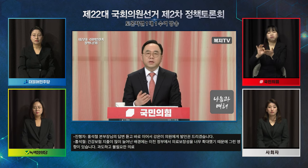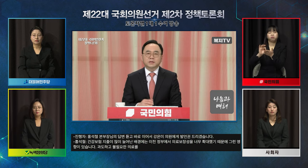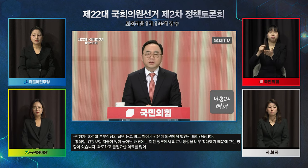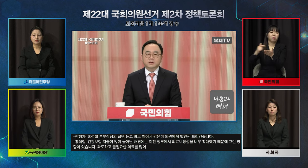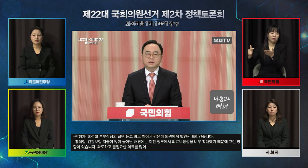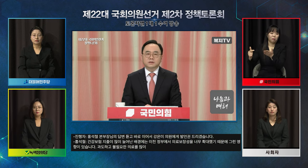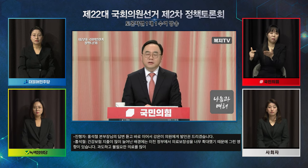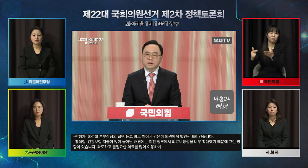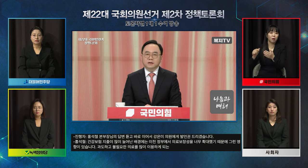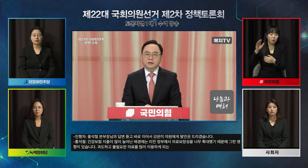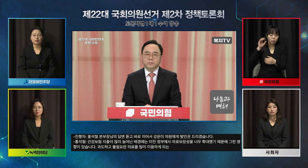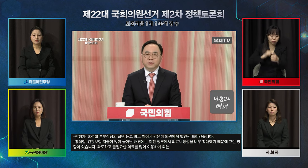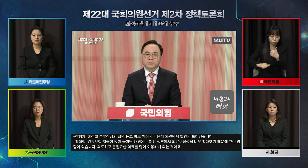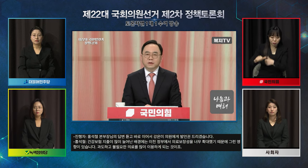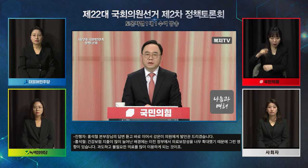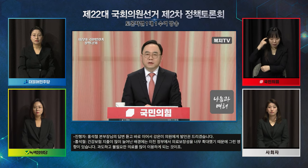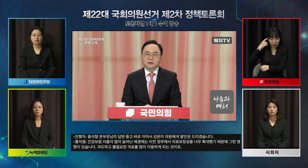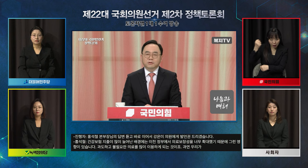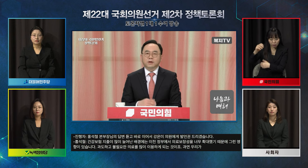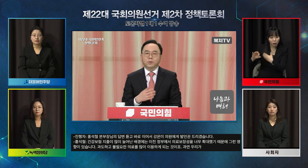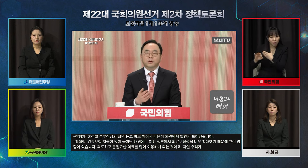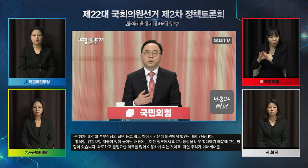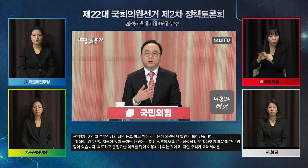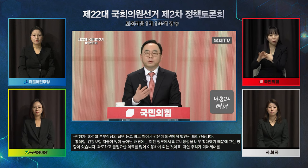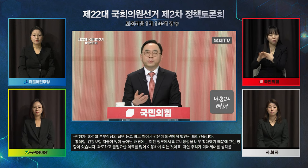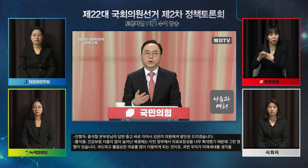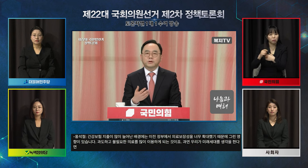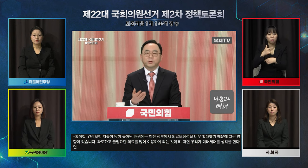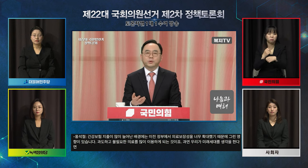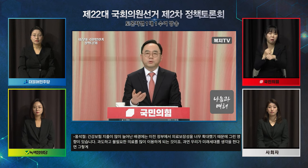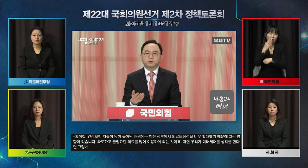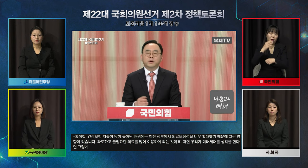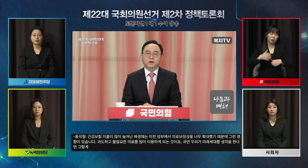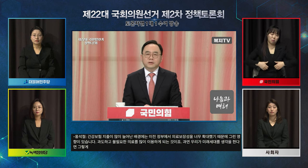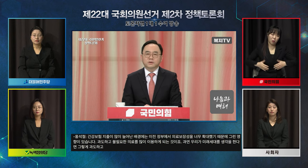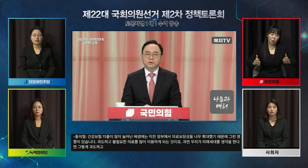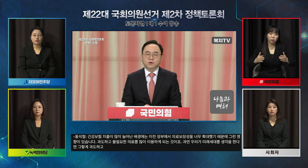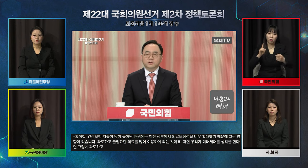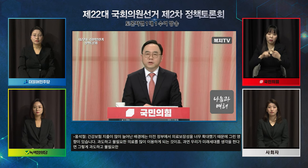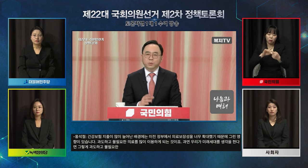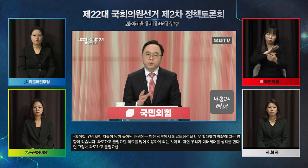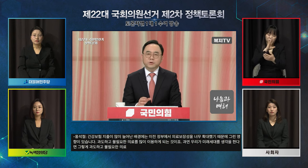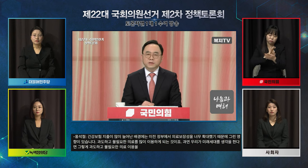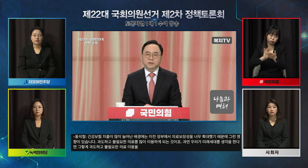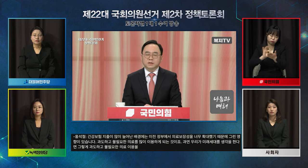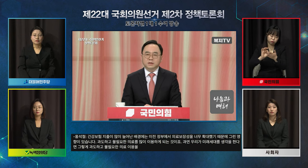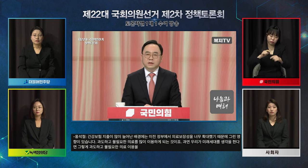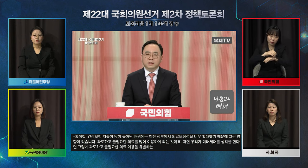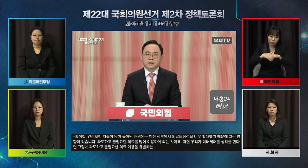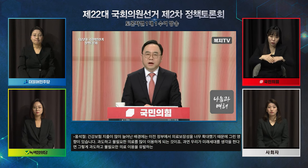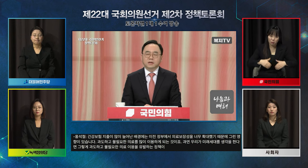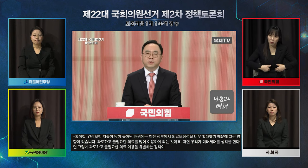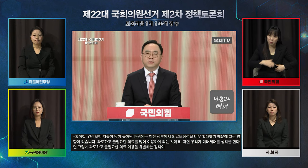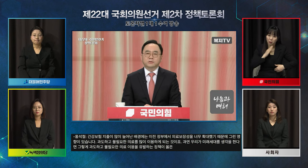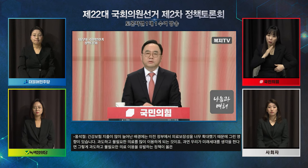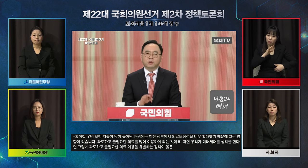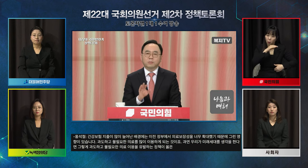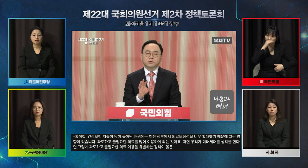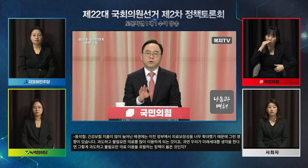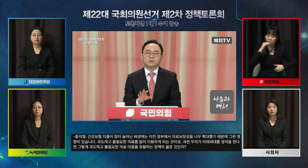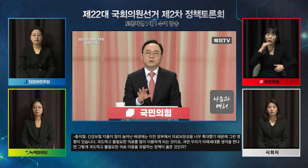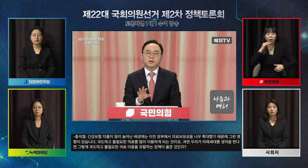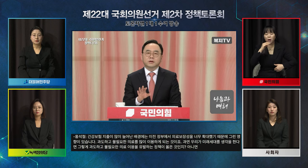과연 우리가 미래 세대를 생각을 한다면 그렇게 과도하고 불필요한 의료 이용을 유발하는 그런 정책에 오른 것인지 아니면